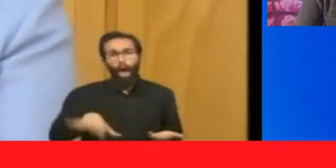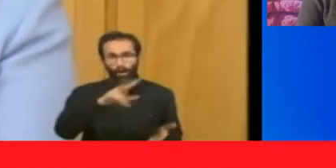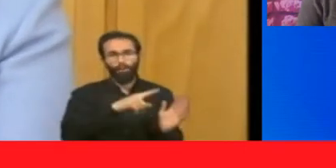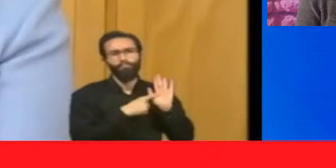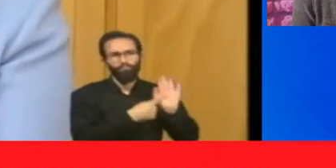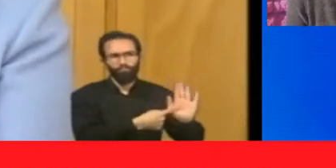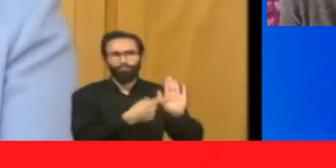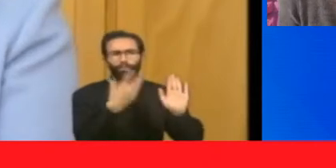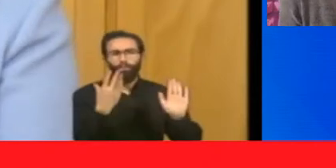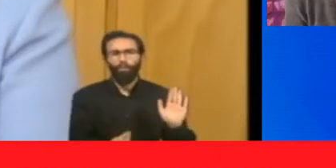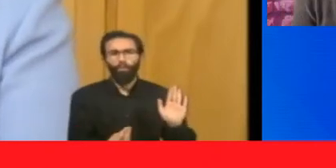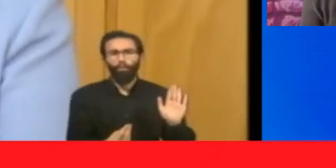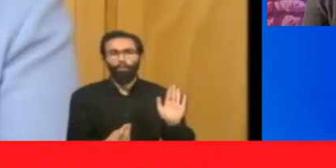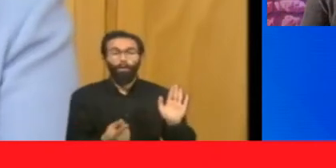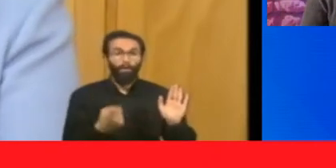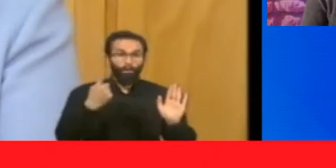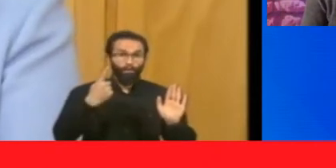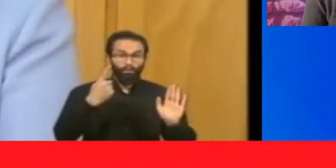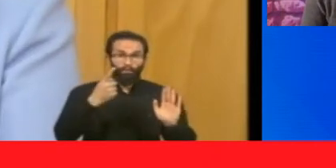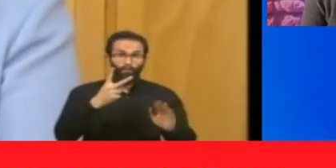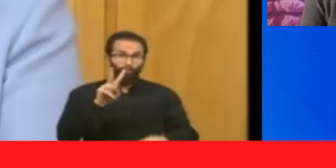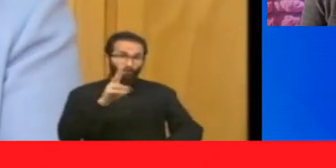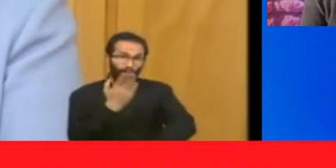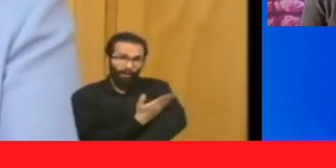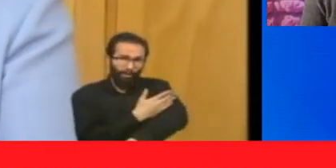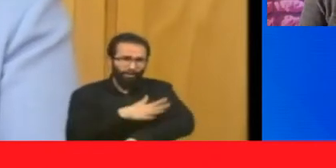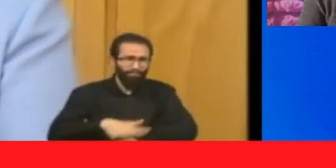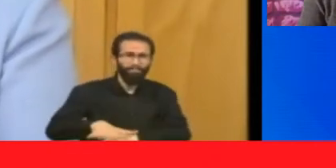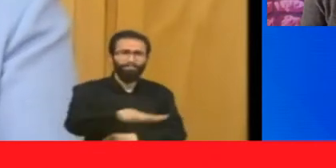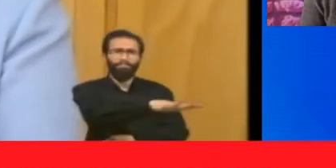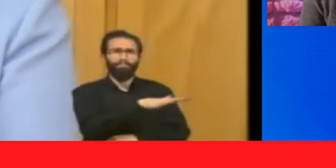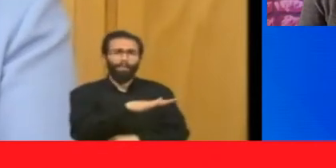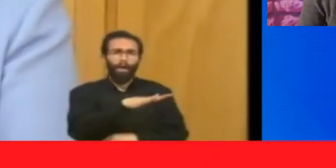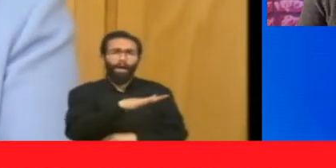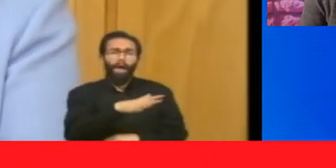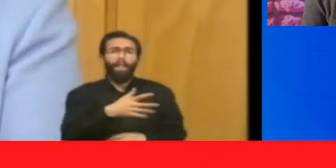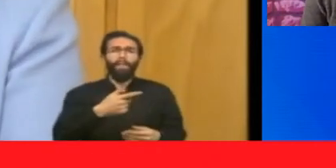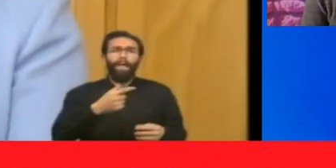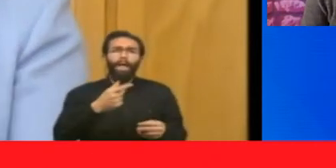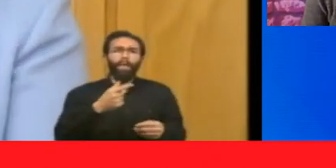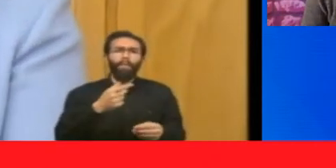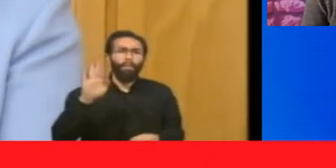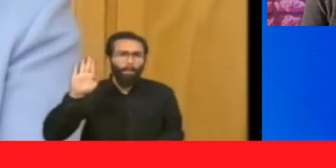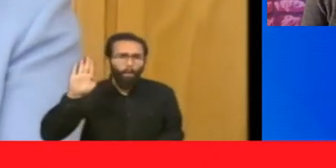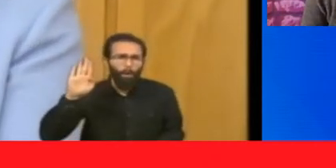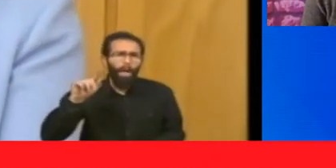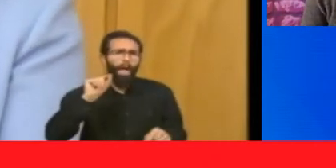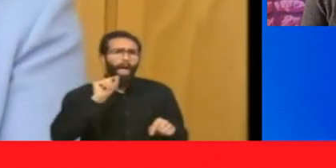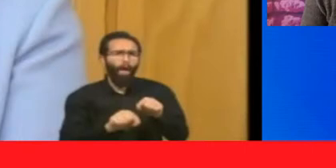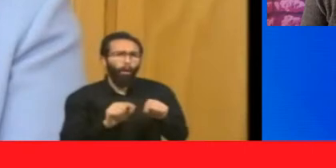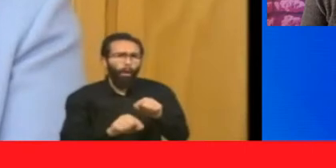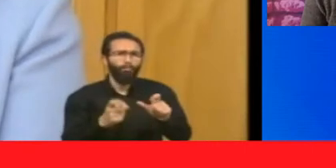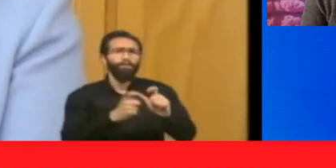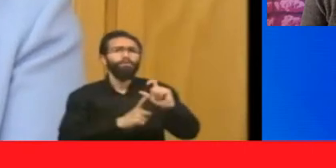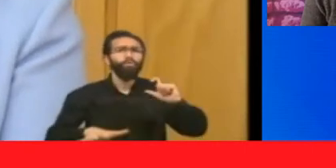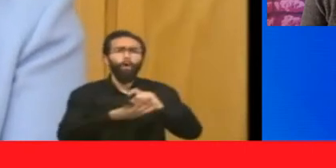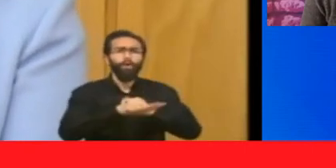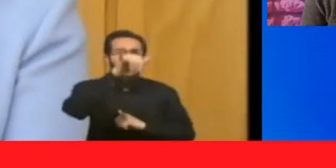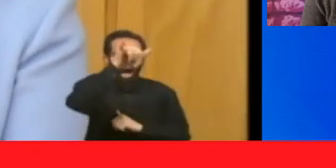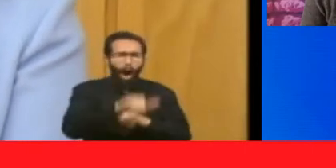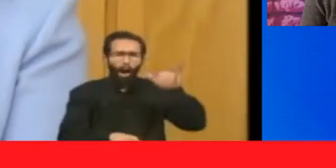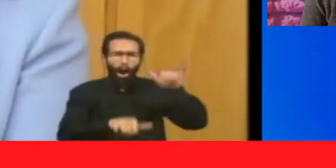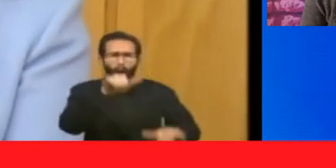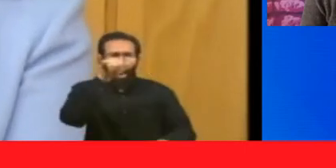Yurttaşların demokratik, ekonomik ve sosyal haklarını tek tek ortadan kaldırmak için baskı